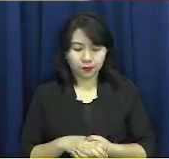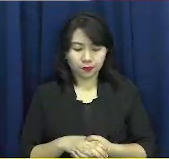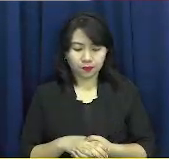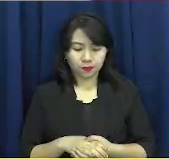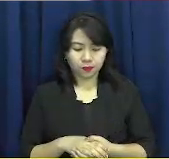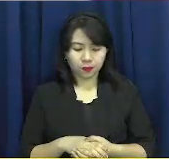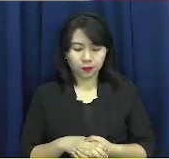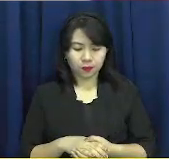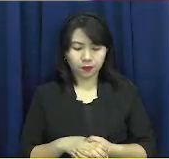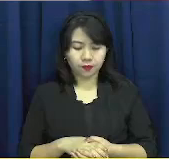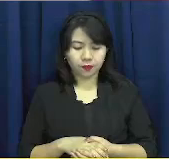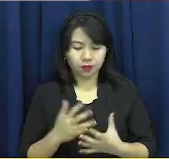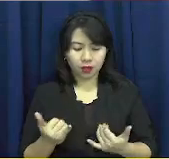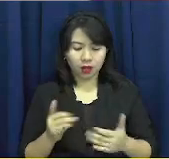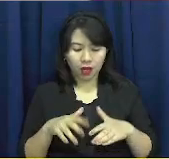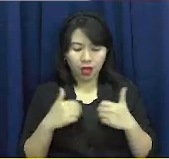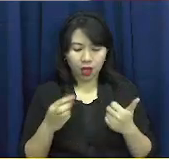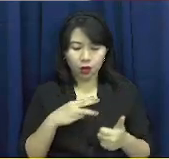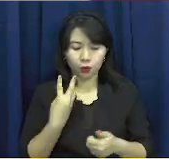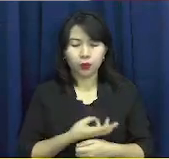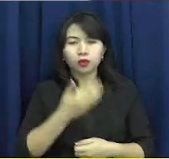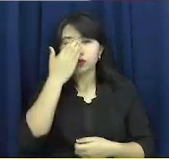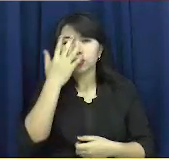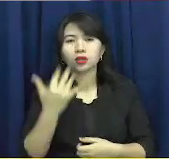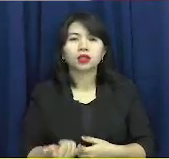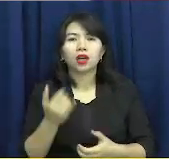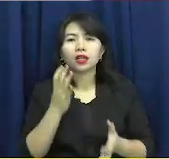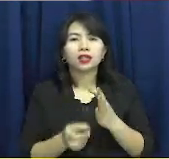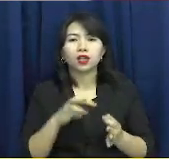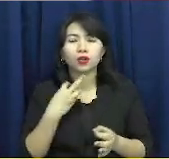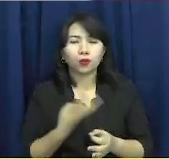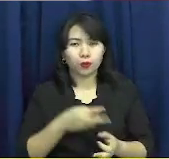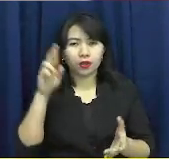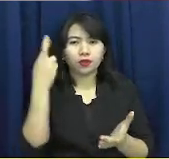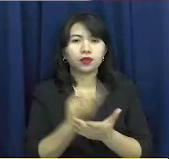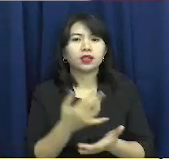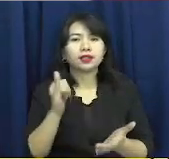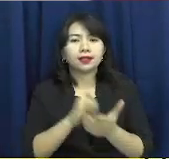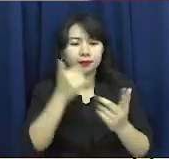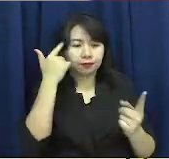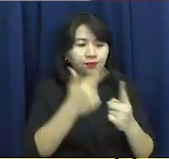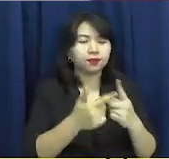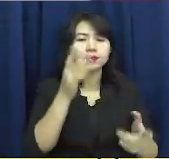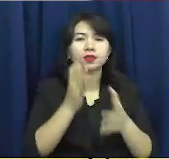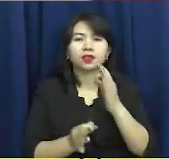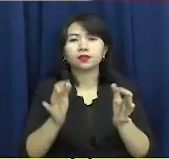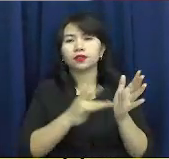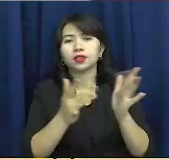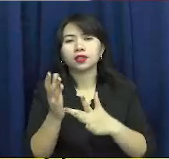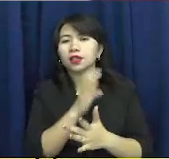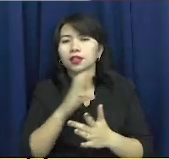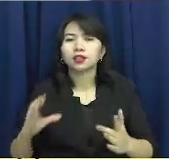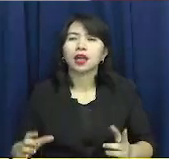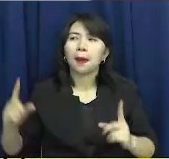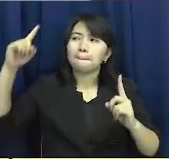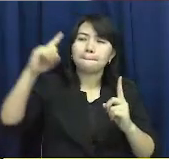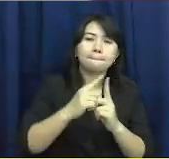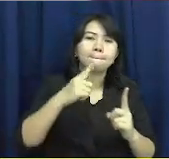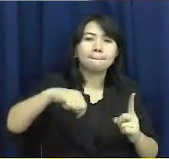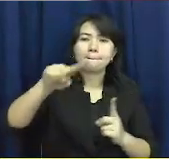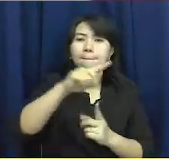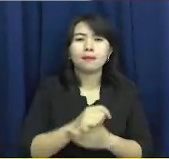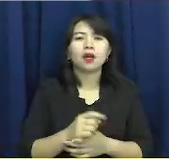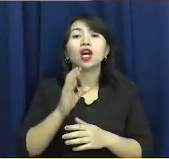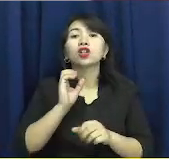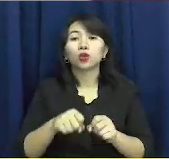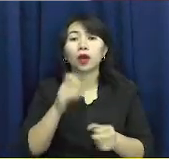Pag tinagpo tayo muli ng Panginoon Jesucristo sa kanyang pagbabalik. Kaya nga, habang hindi pa bumabalik, let's keep on going